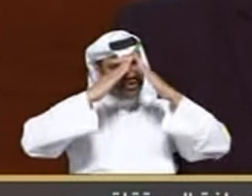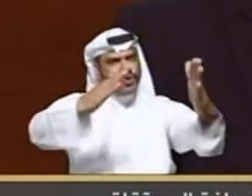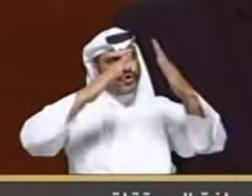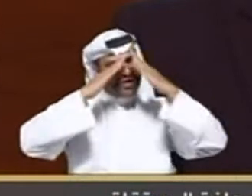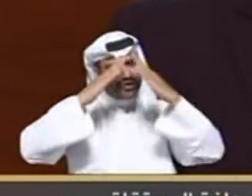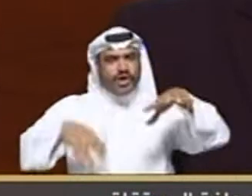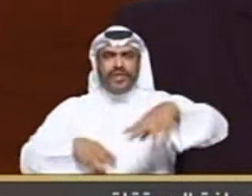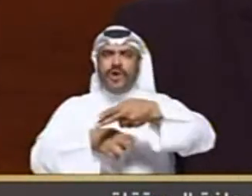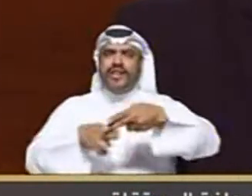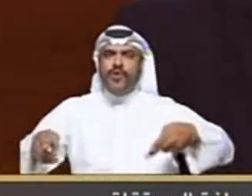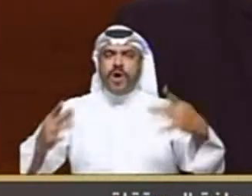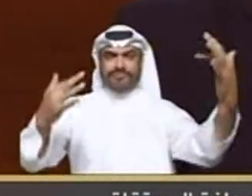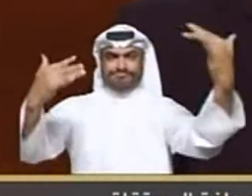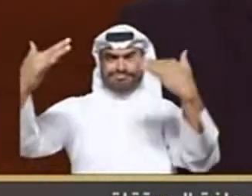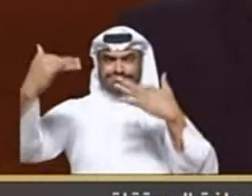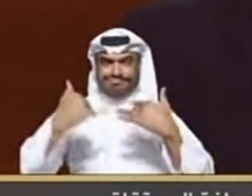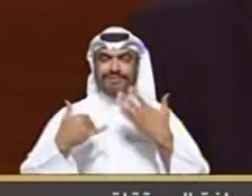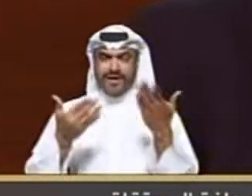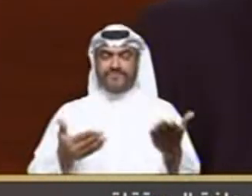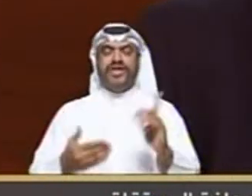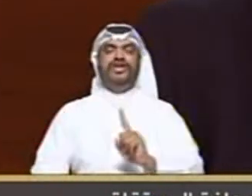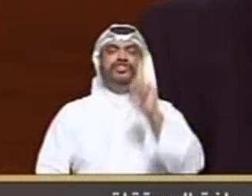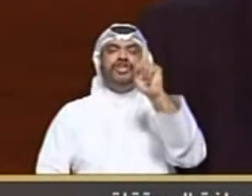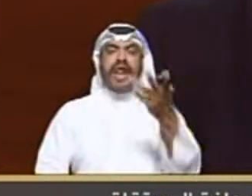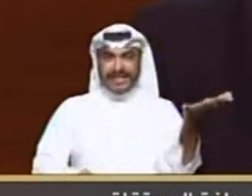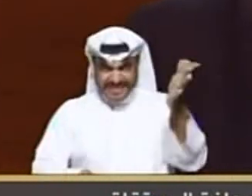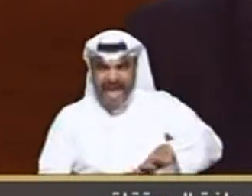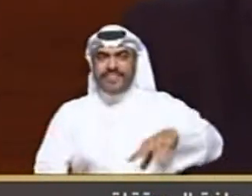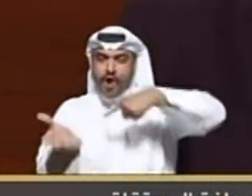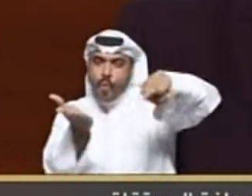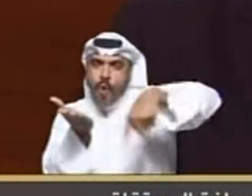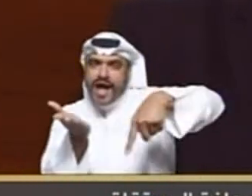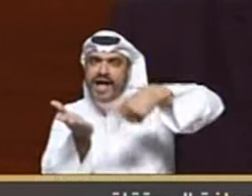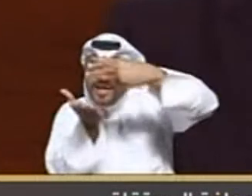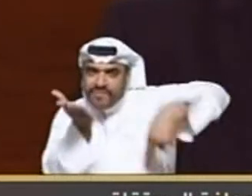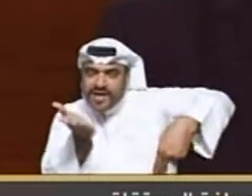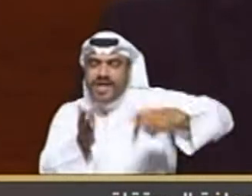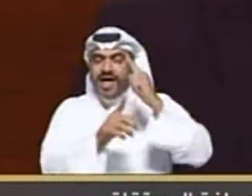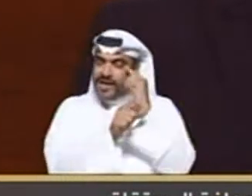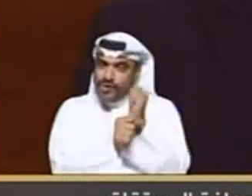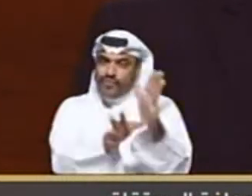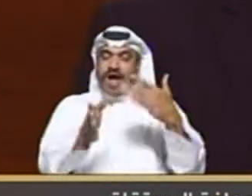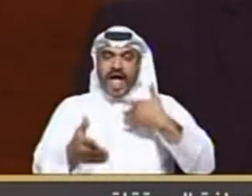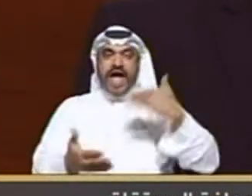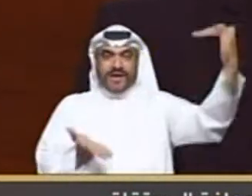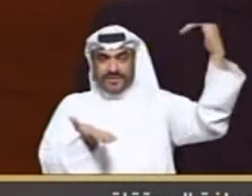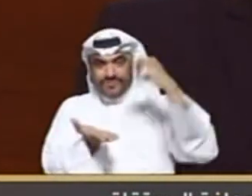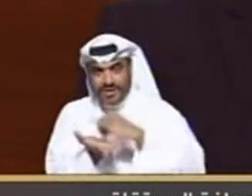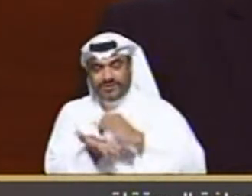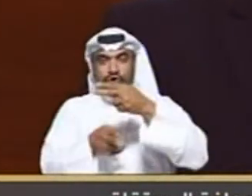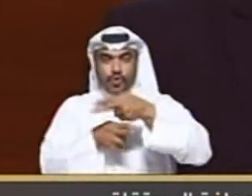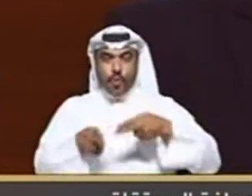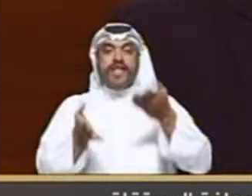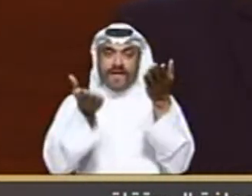الدولة، فهناك إمكانية للتوقيع على هذا الإعلان، وجئنا هنا إلى الكويت